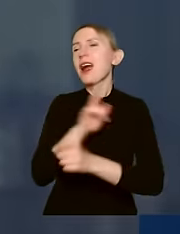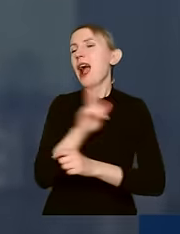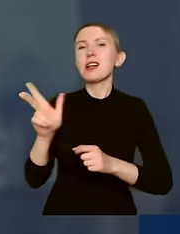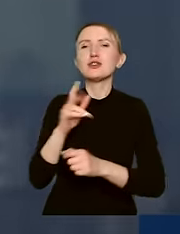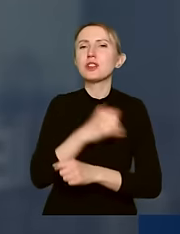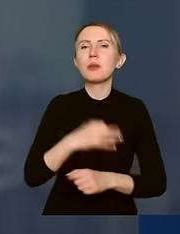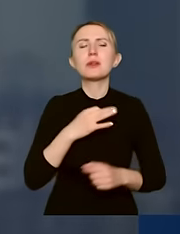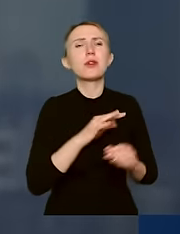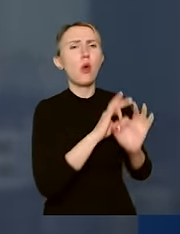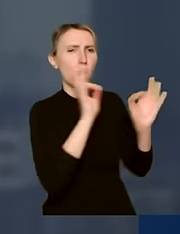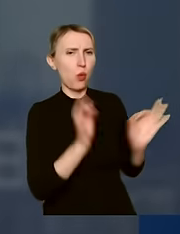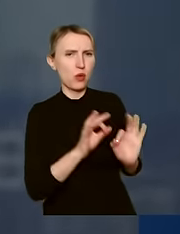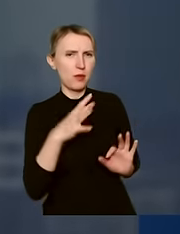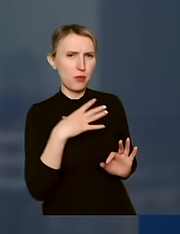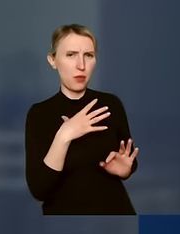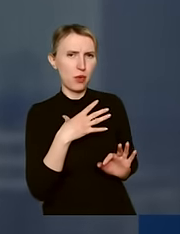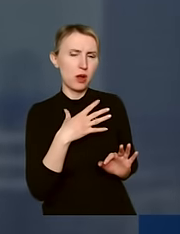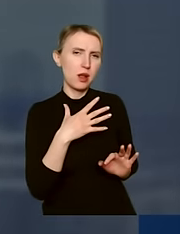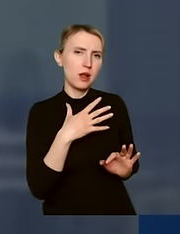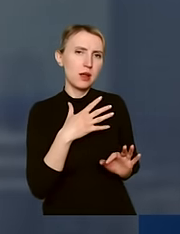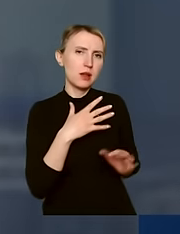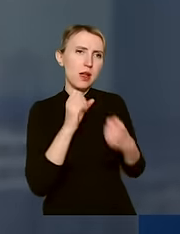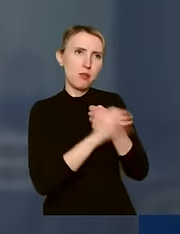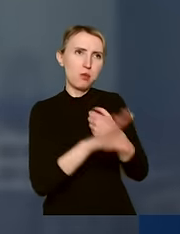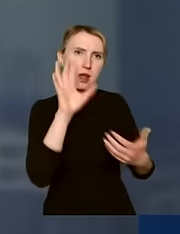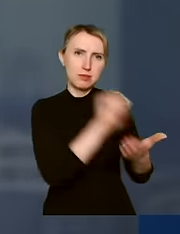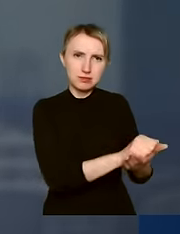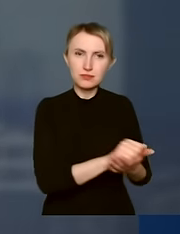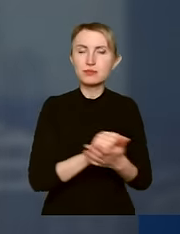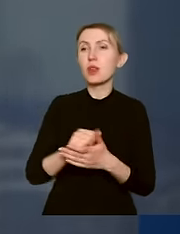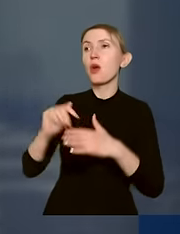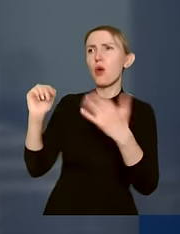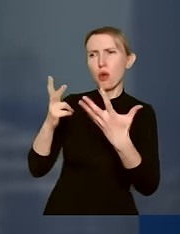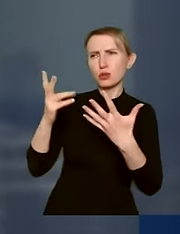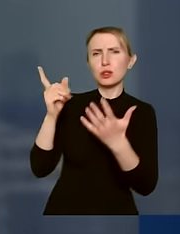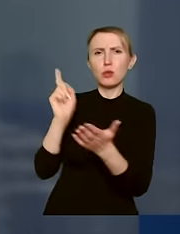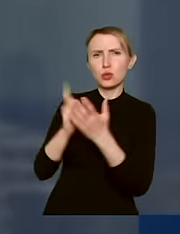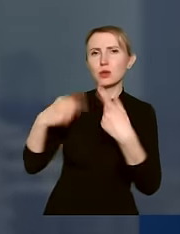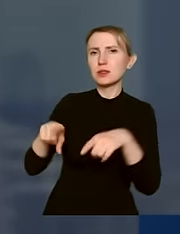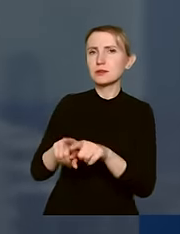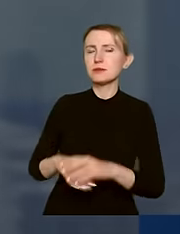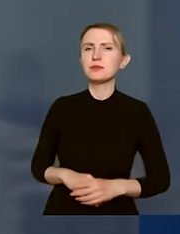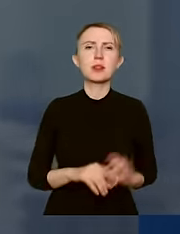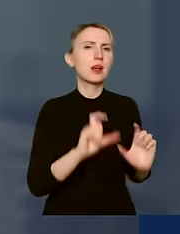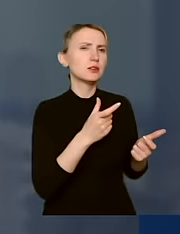było tam z osiem zajęcie mediów publicznych, z osiem prawie się udało to zrealizować. Coś tam